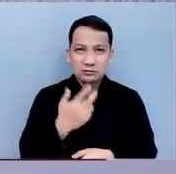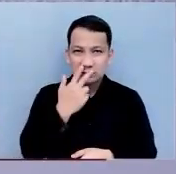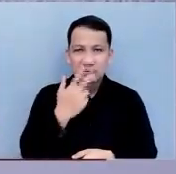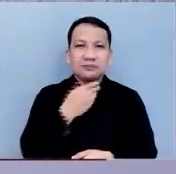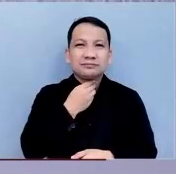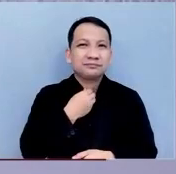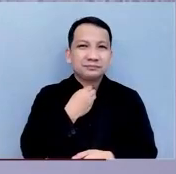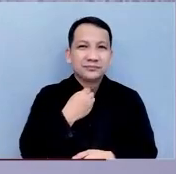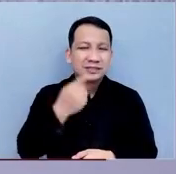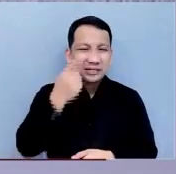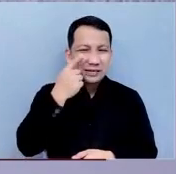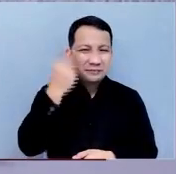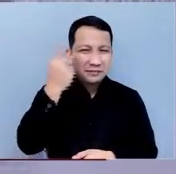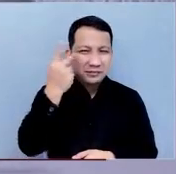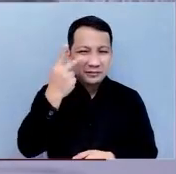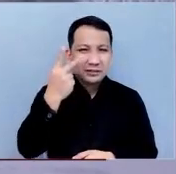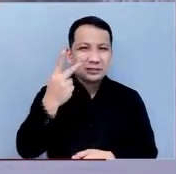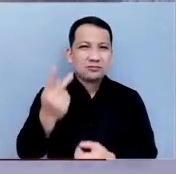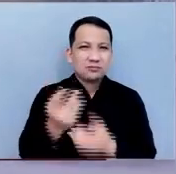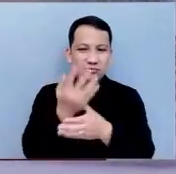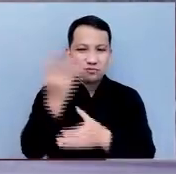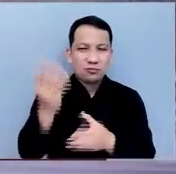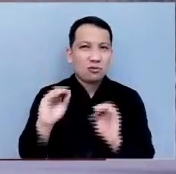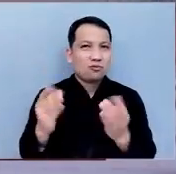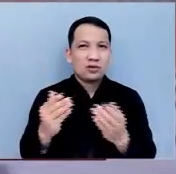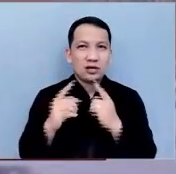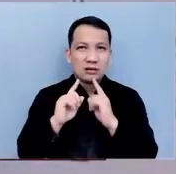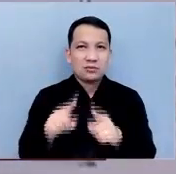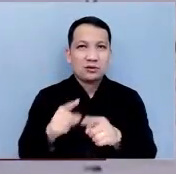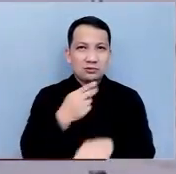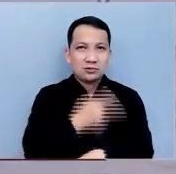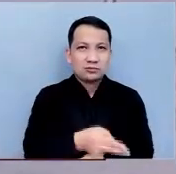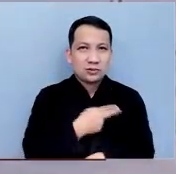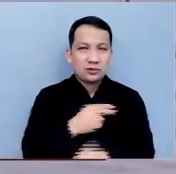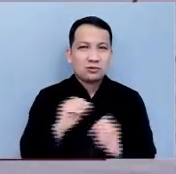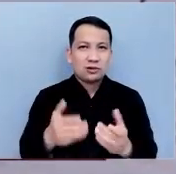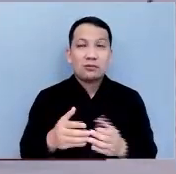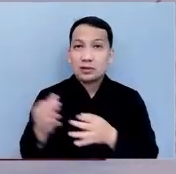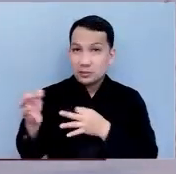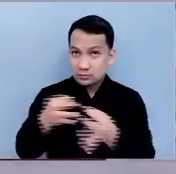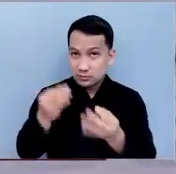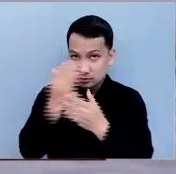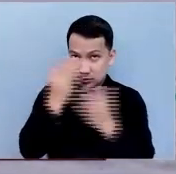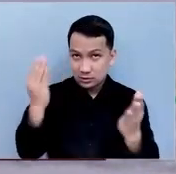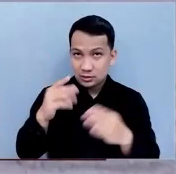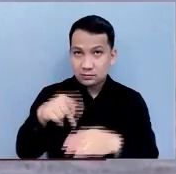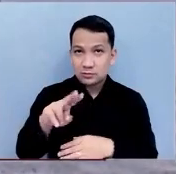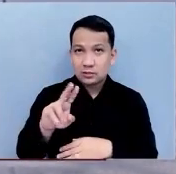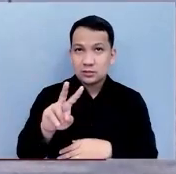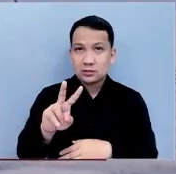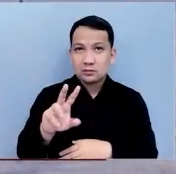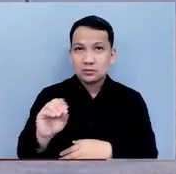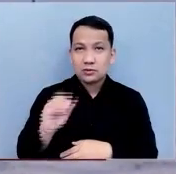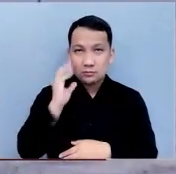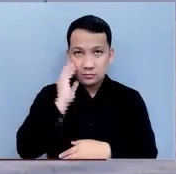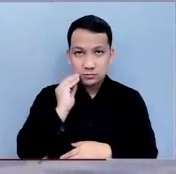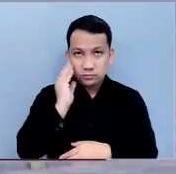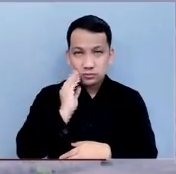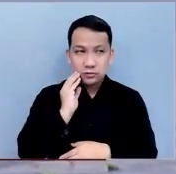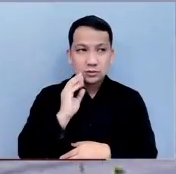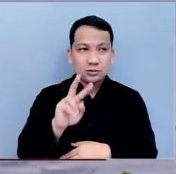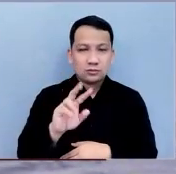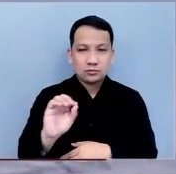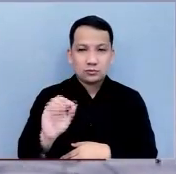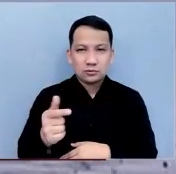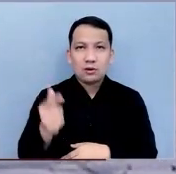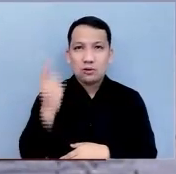at mata bunsod ng fog. Pero wala pa namang nauospital. Paliwanag naman ng FEVOX, ang nararanasang fog sa bulkan ay